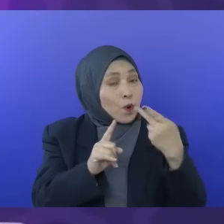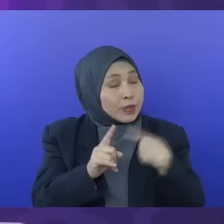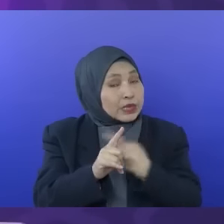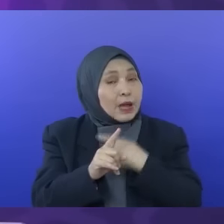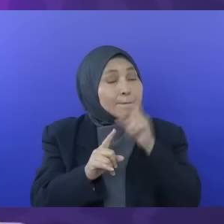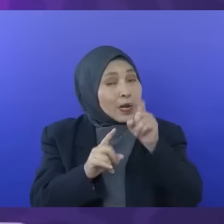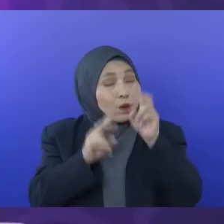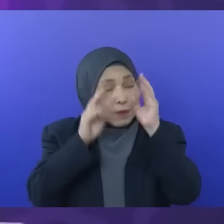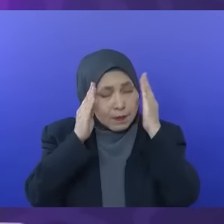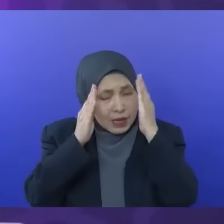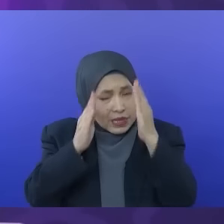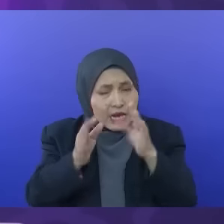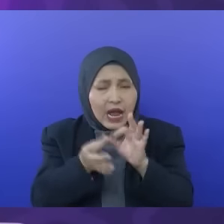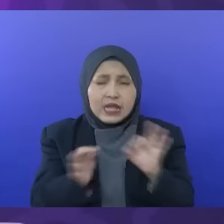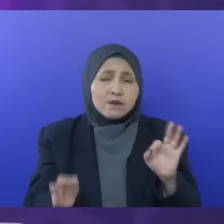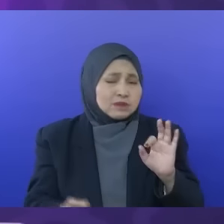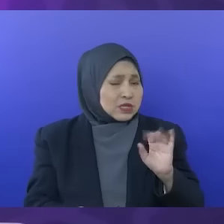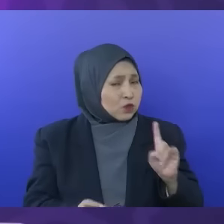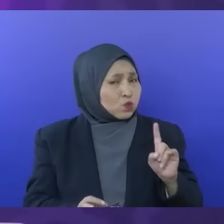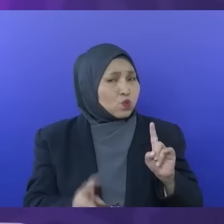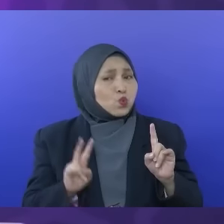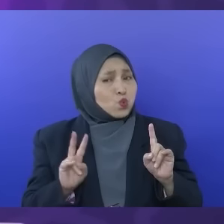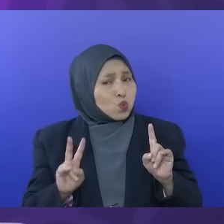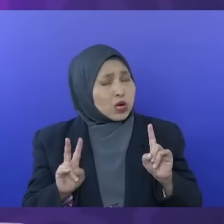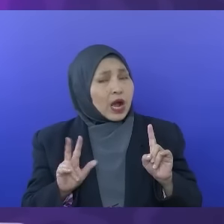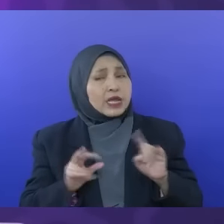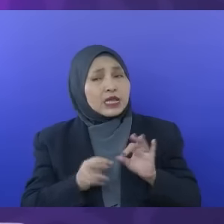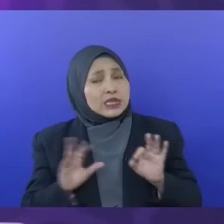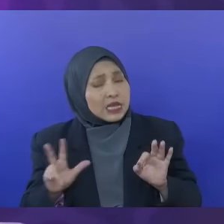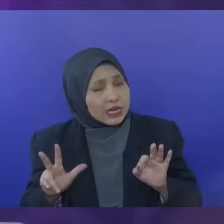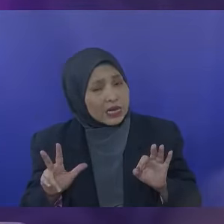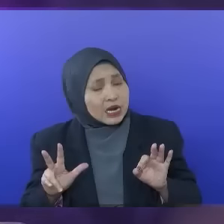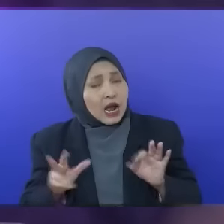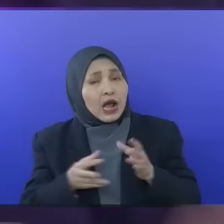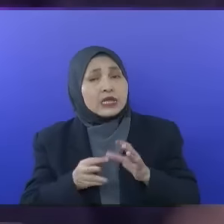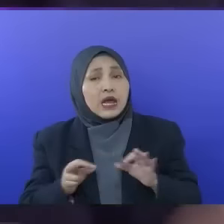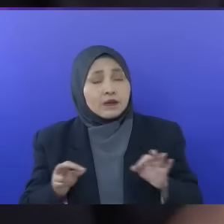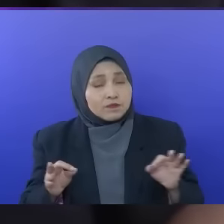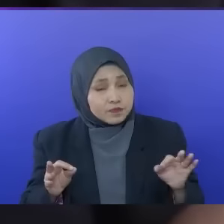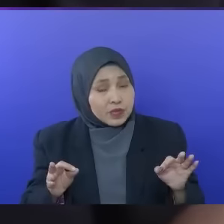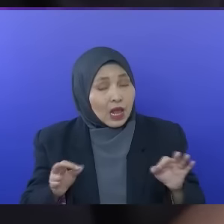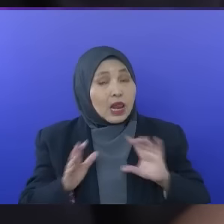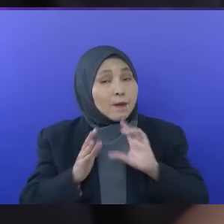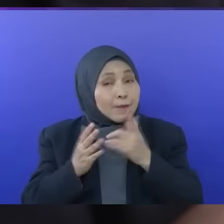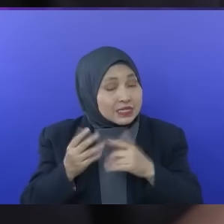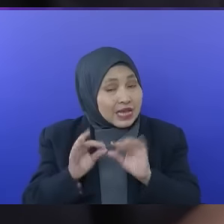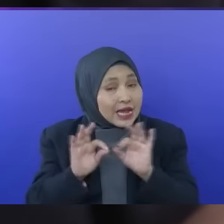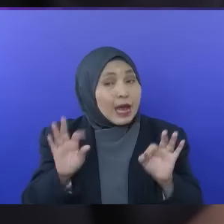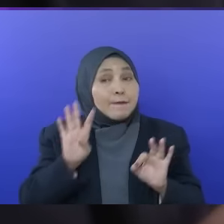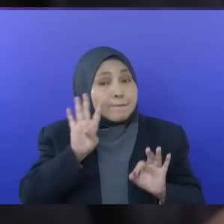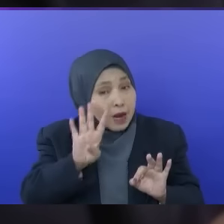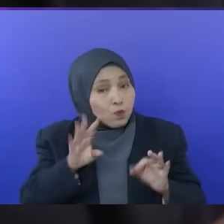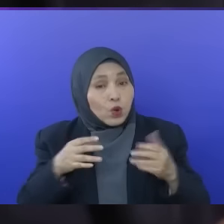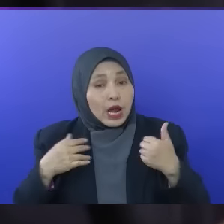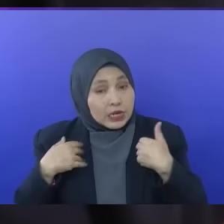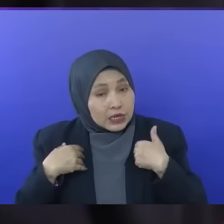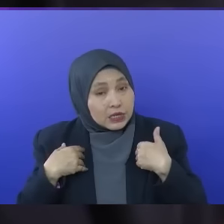beri perhatian dalam ayat 1 ayat 2 ayat 3 pun ada kemudian ayat